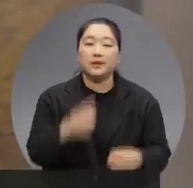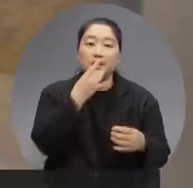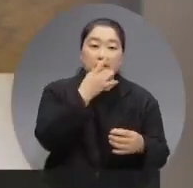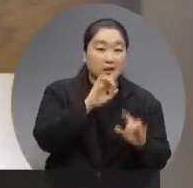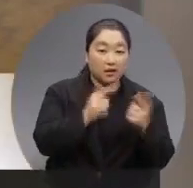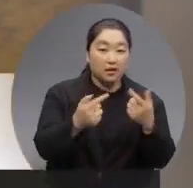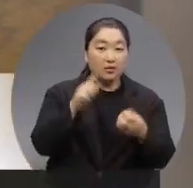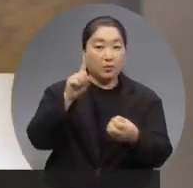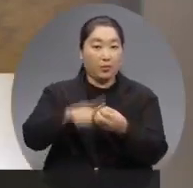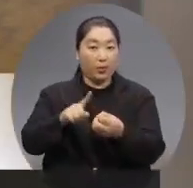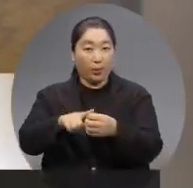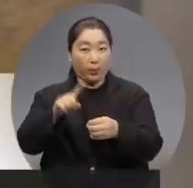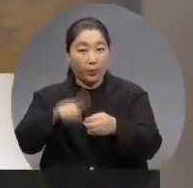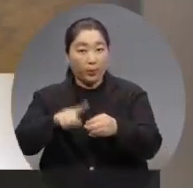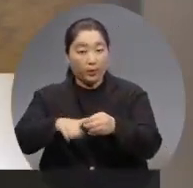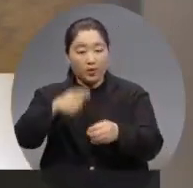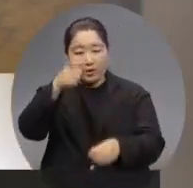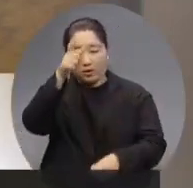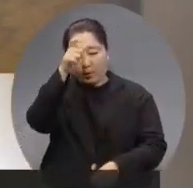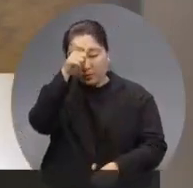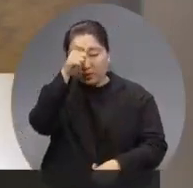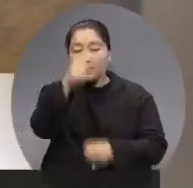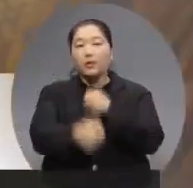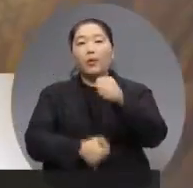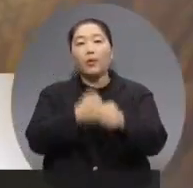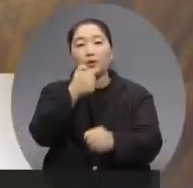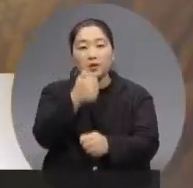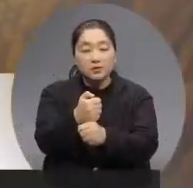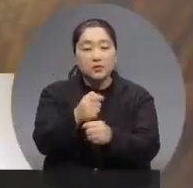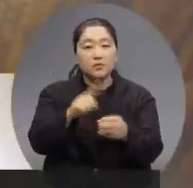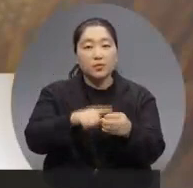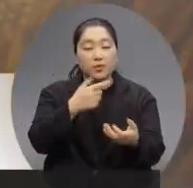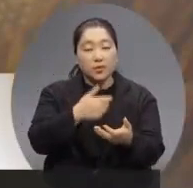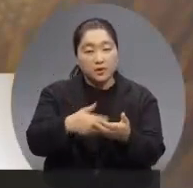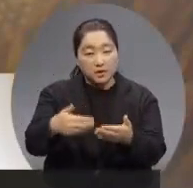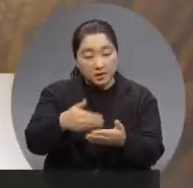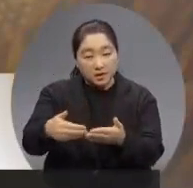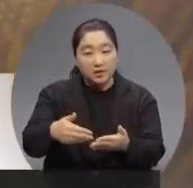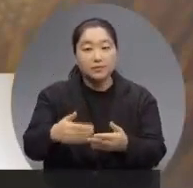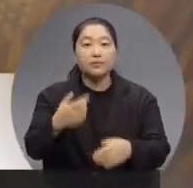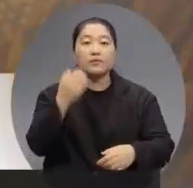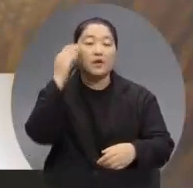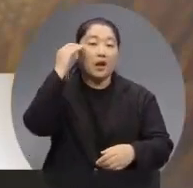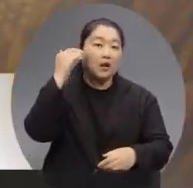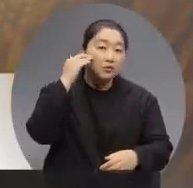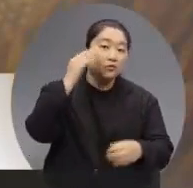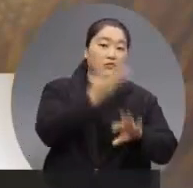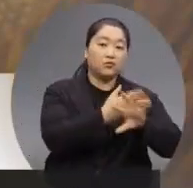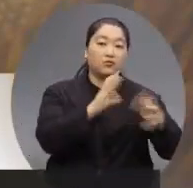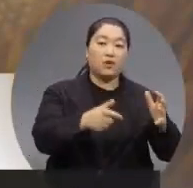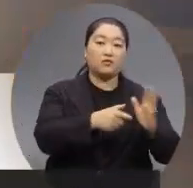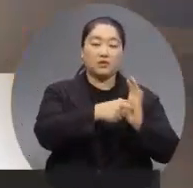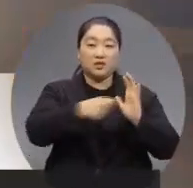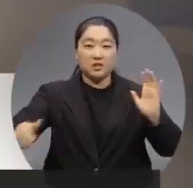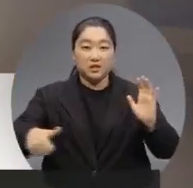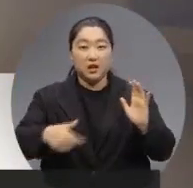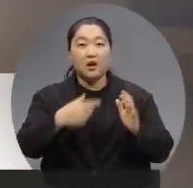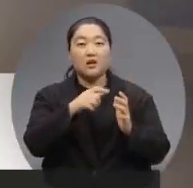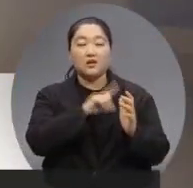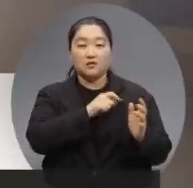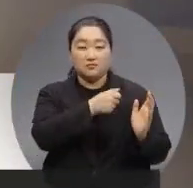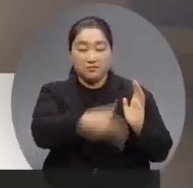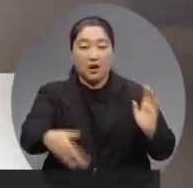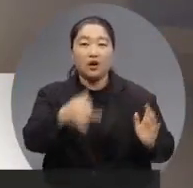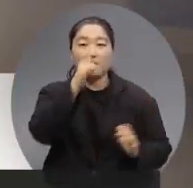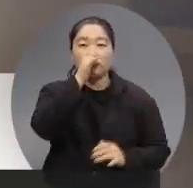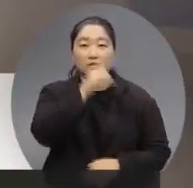쌀도 아닌 보리만을 고집하며 50년 동안 보리 그림으로 국내외 명성을 떨친 작가가 있습니다 보리의 특유의